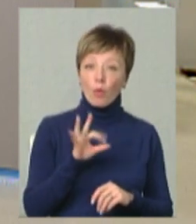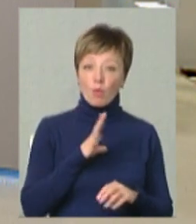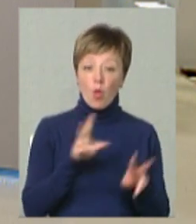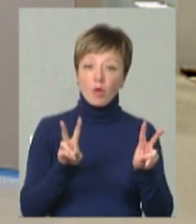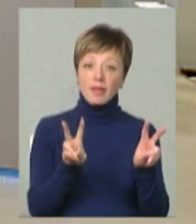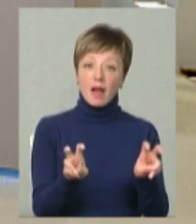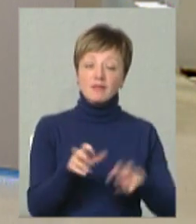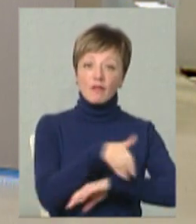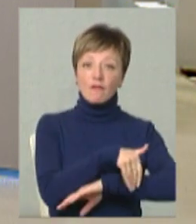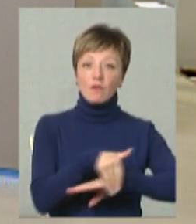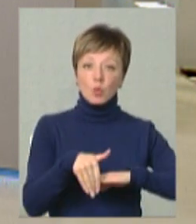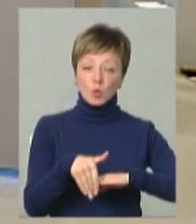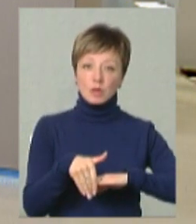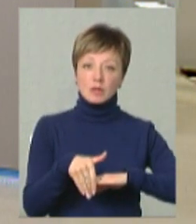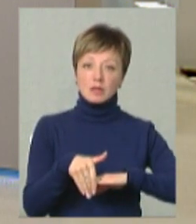вулиці,